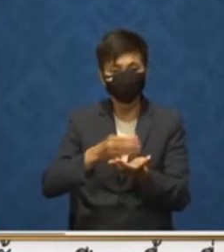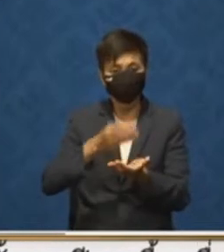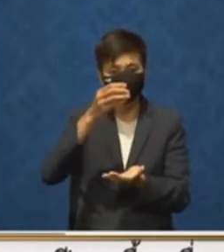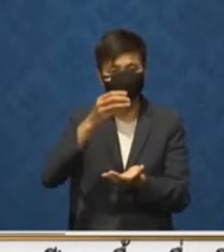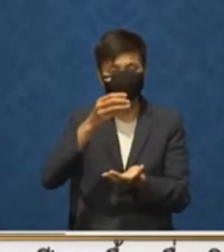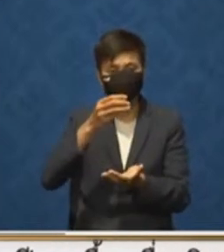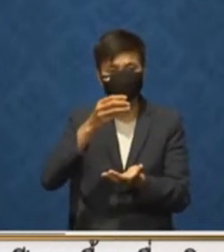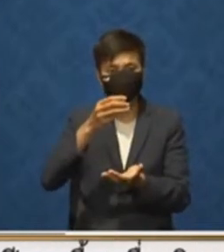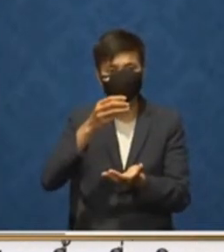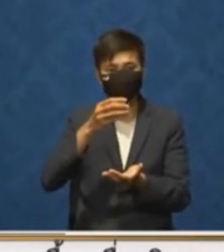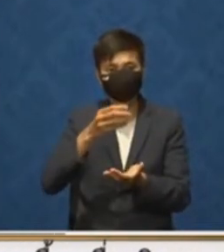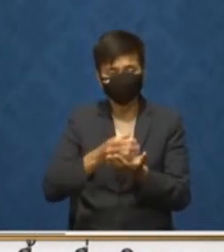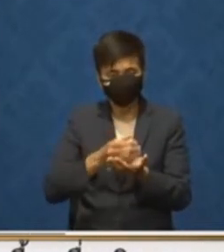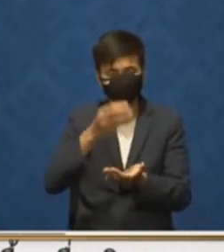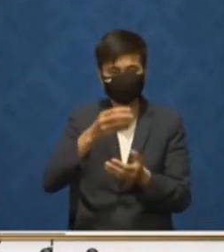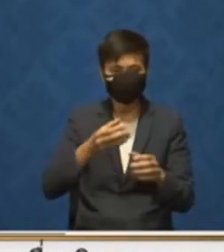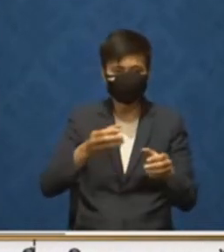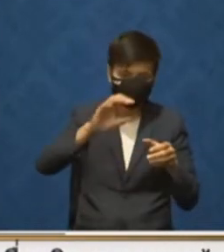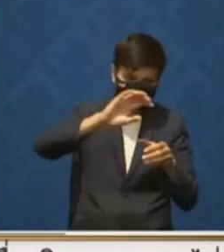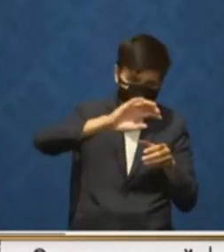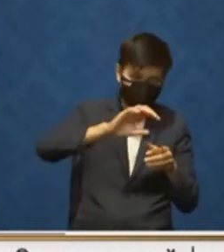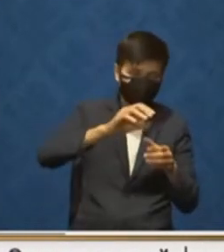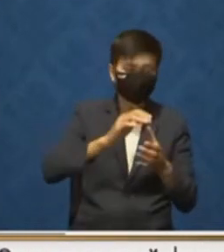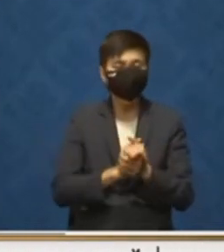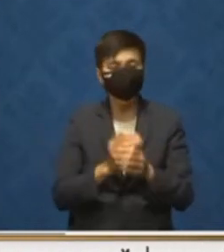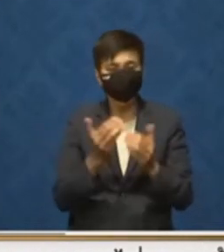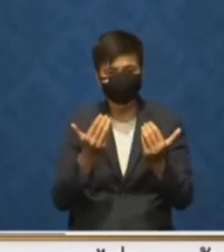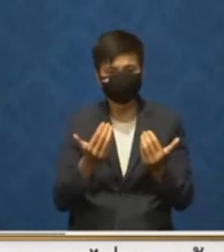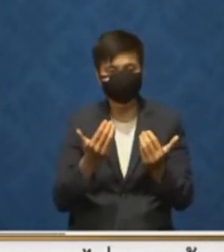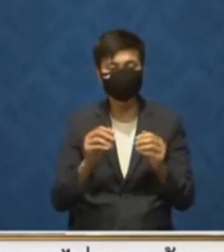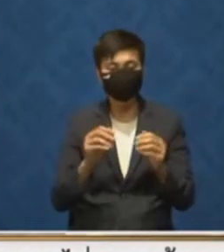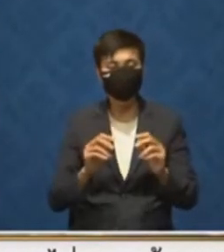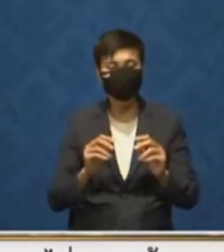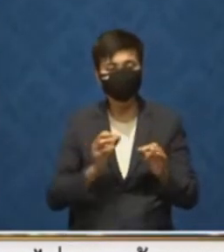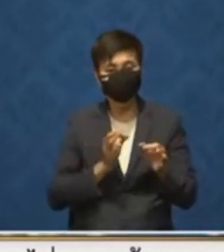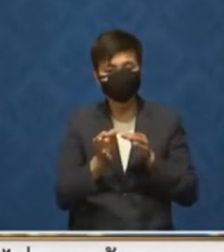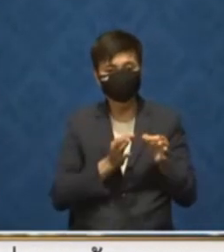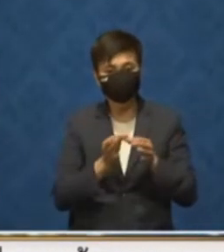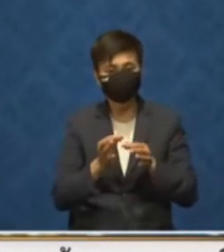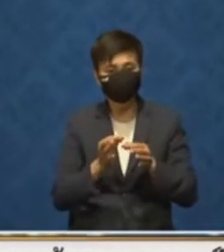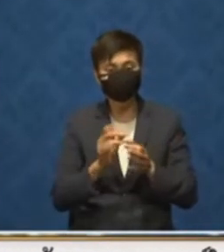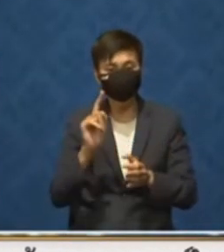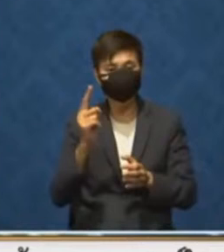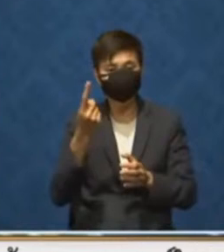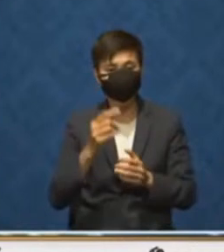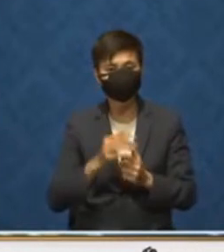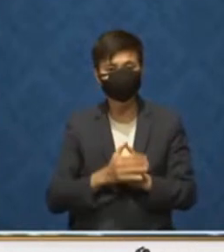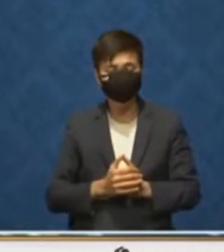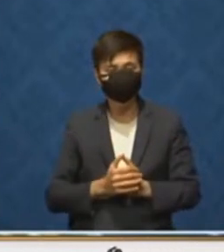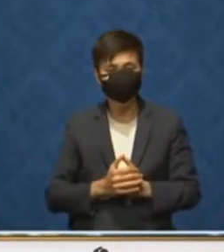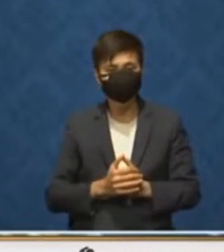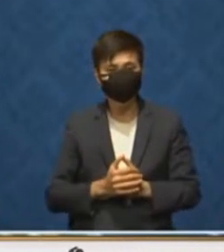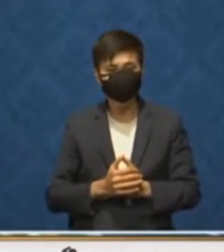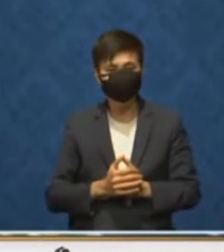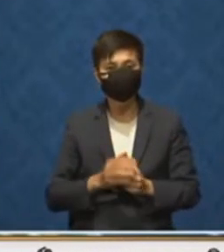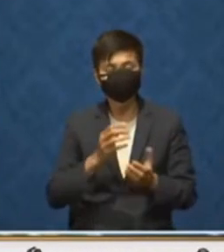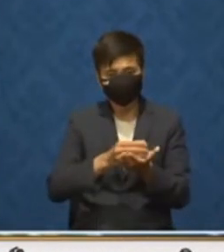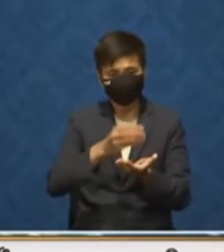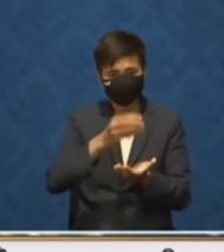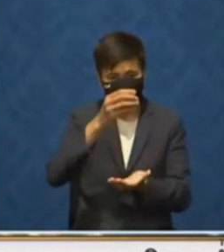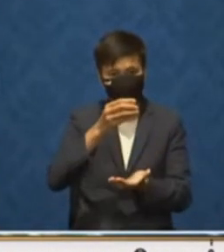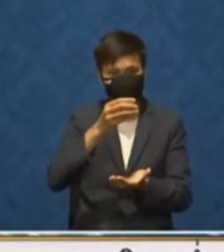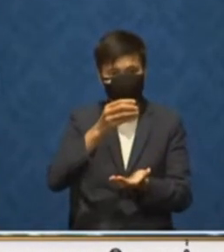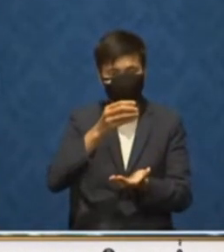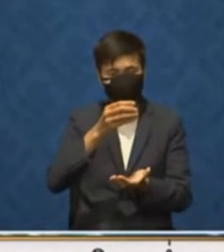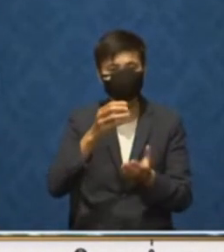ถ่ายในถ่ายเทไปนะครับทางกรมก็ขอเนื้อที่แจ้งนะครับว่าได้มีการเปิดเป็นคน Stopเดิมนะครับแล้วก็ค้างอยู่